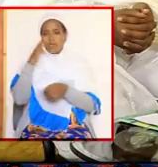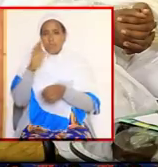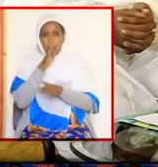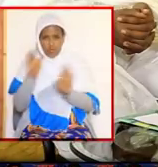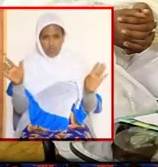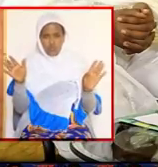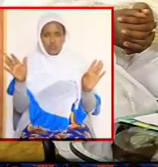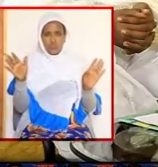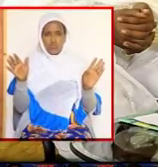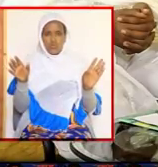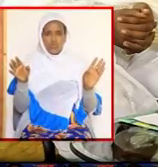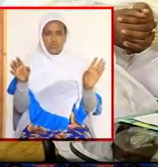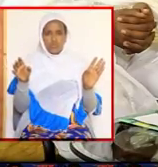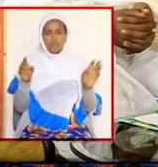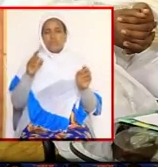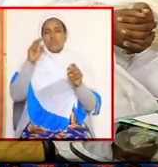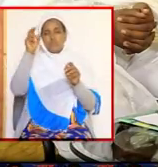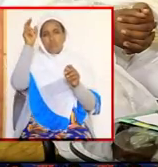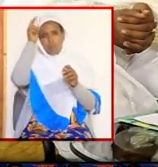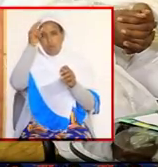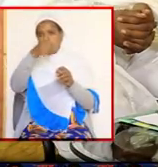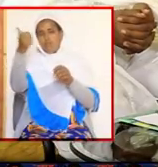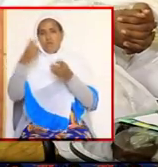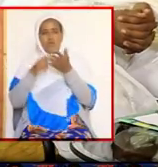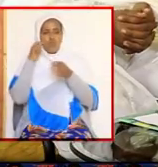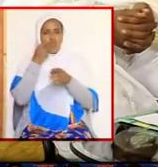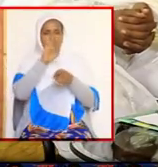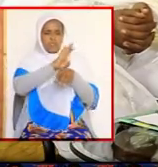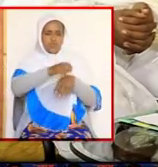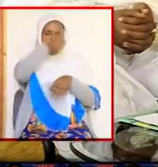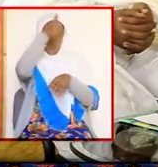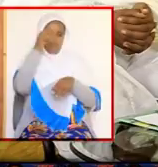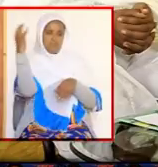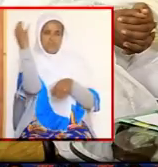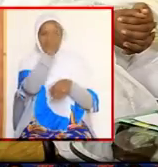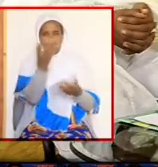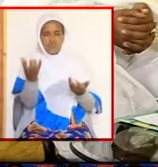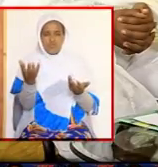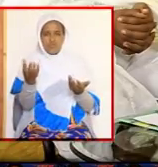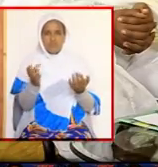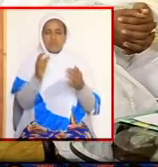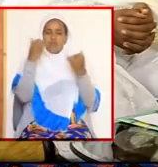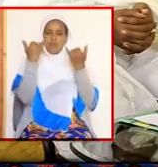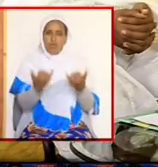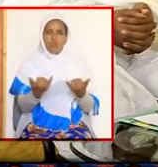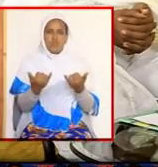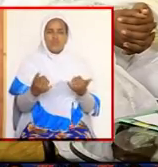እኛን የማይመስሉ ባዕዳን ሳይቀሩ ይመሰክሩላታል። ታዲያ አሁን